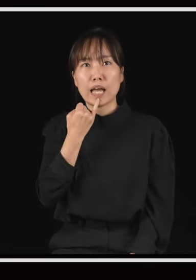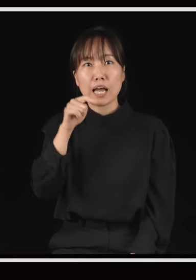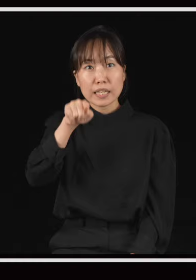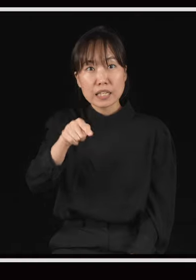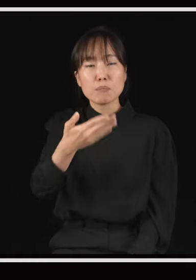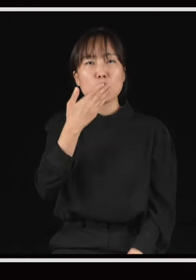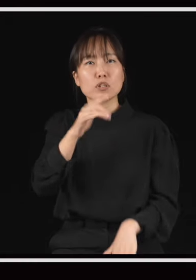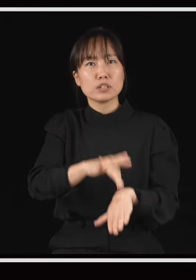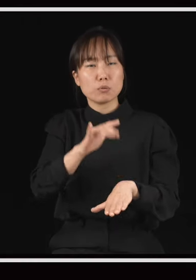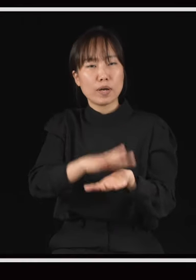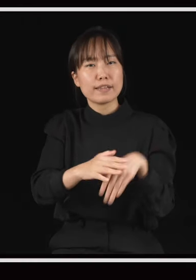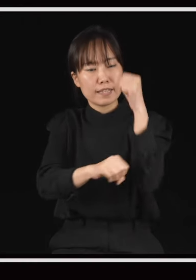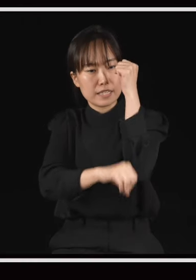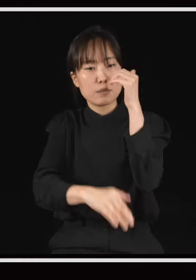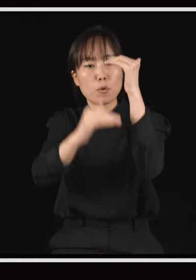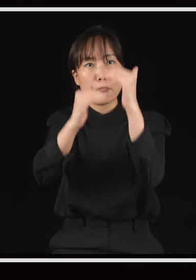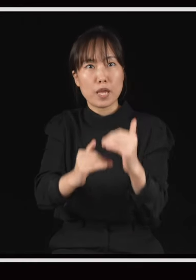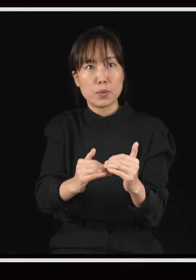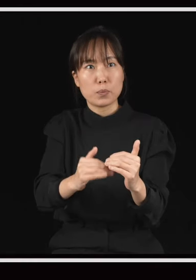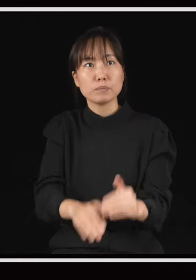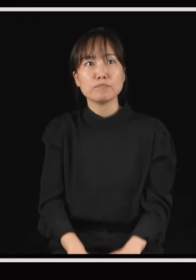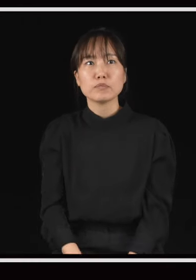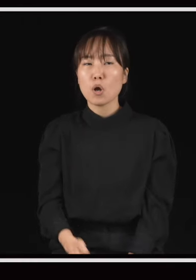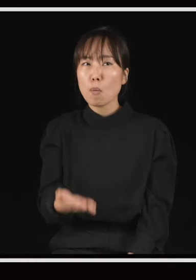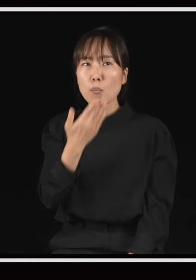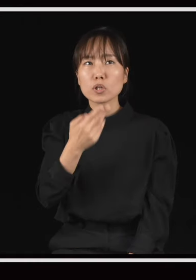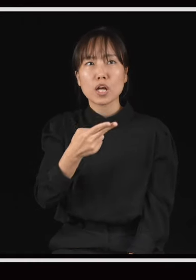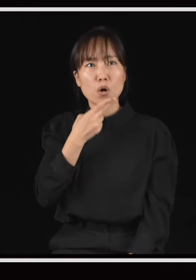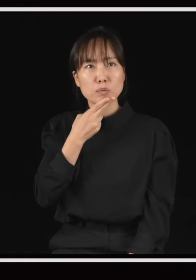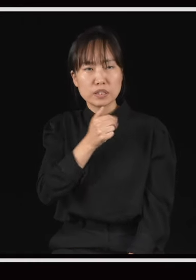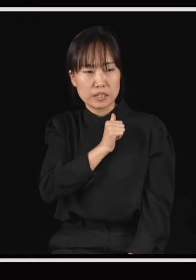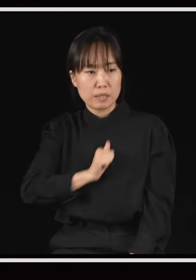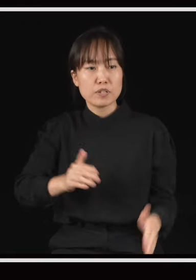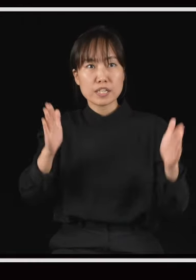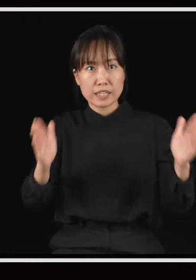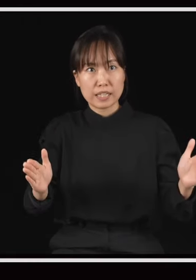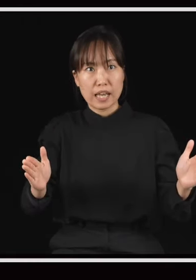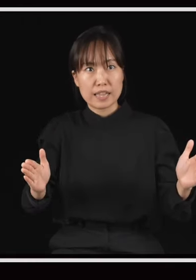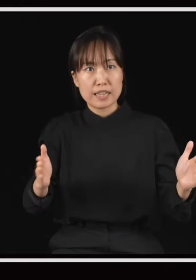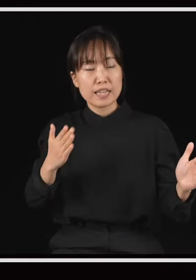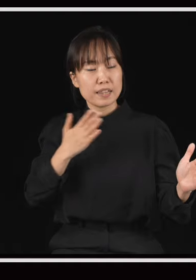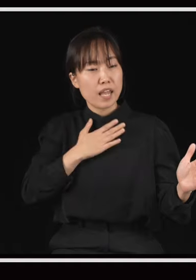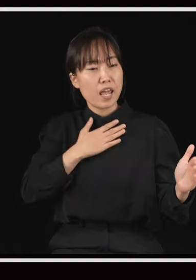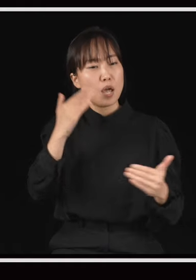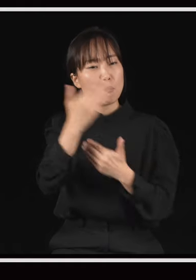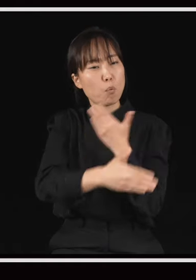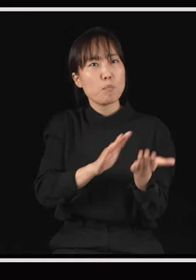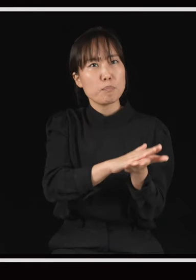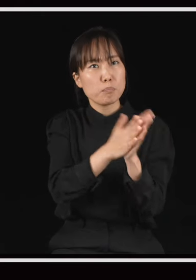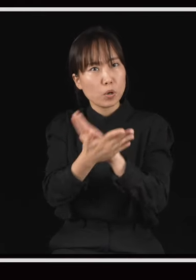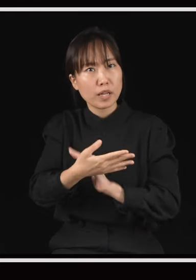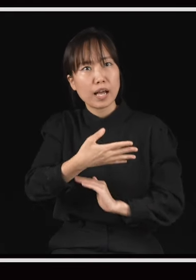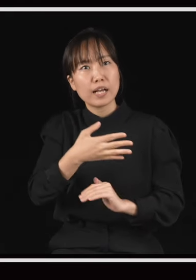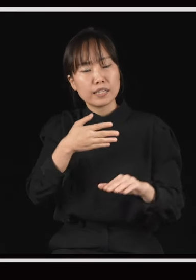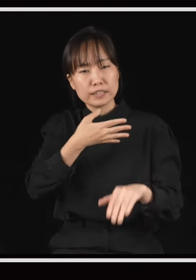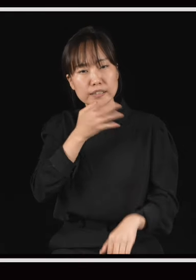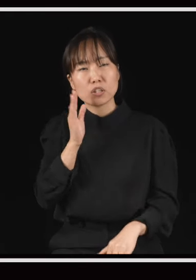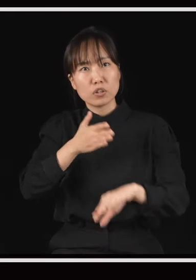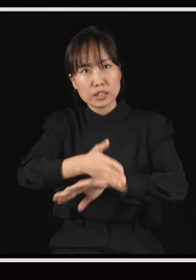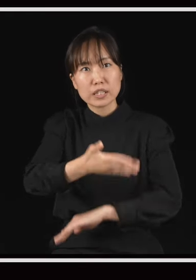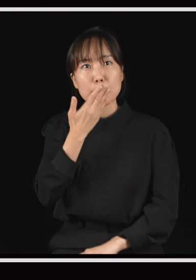기본이거든요. 그 시간 동안 내 노화를 느리게 만들 수 있는 여러 가지 유전자들이 활성화가 됩니다. 그게